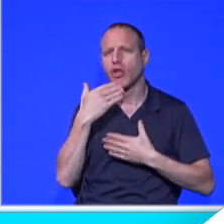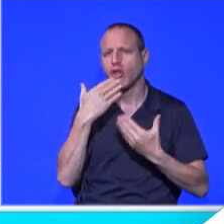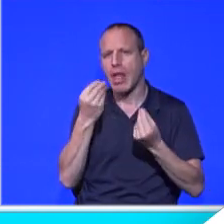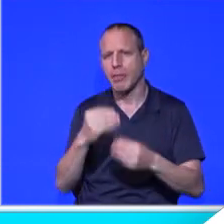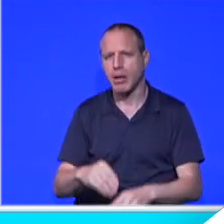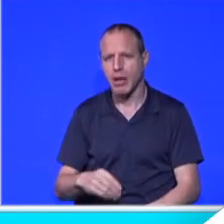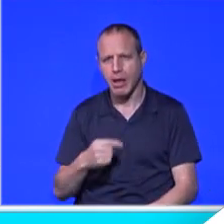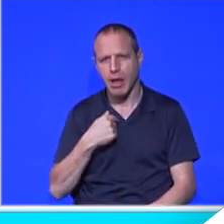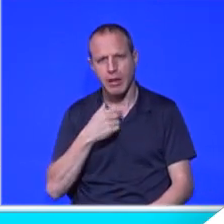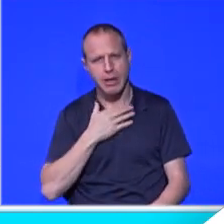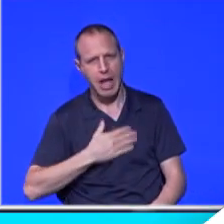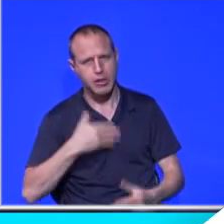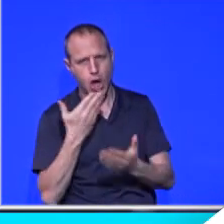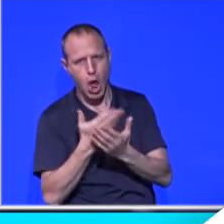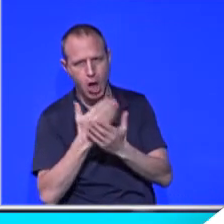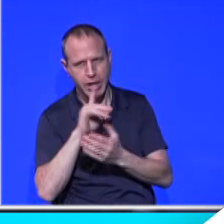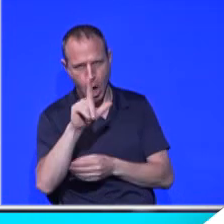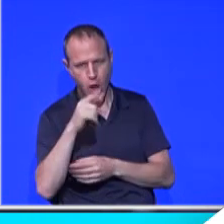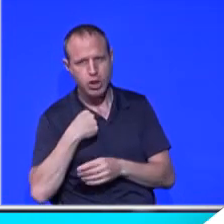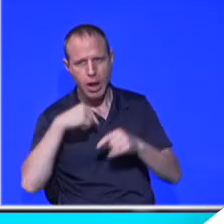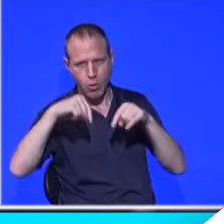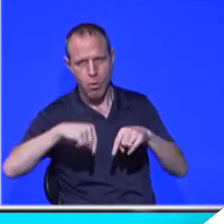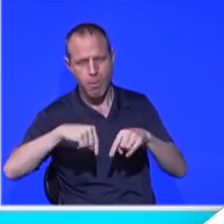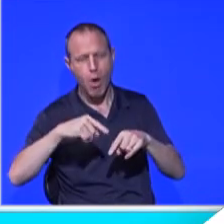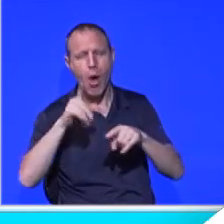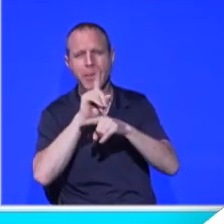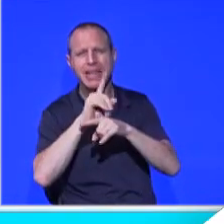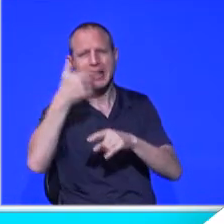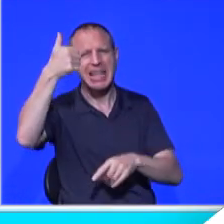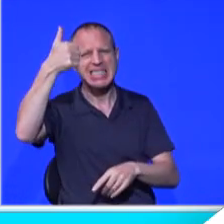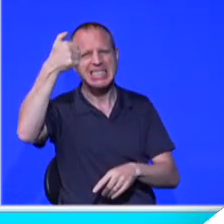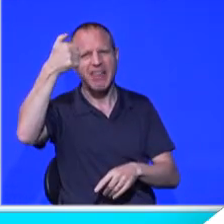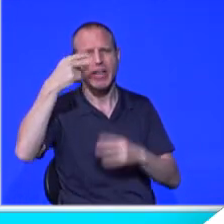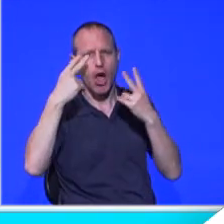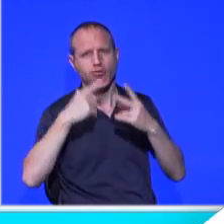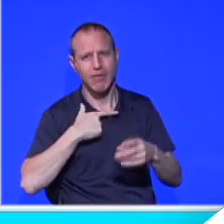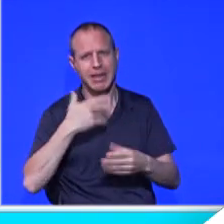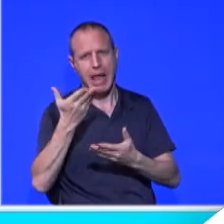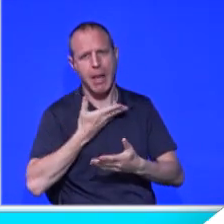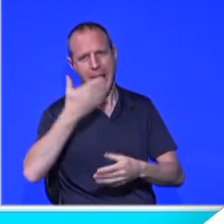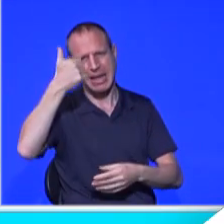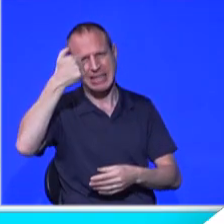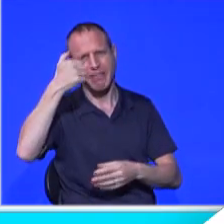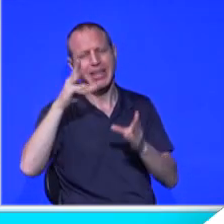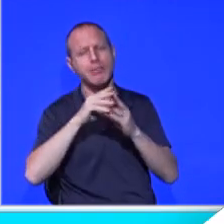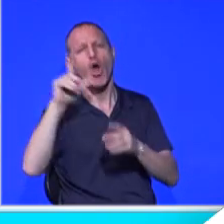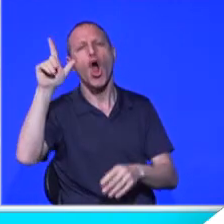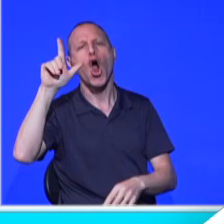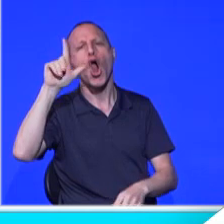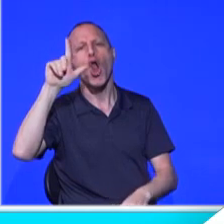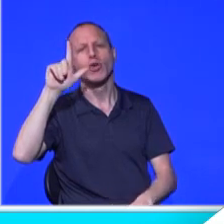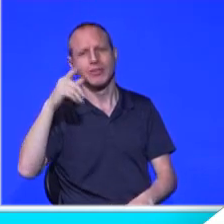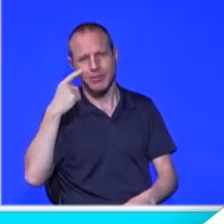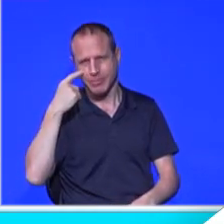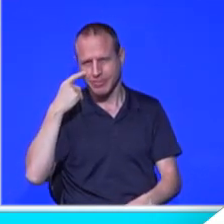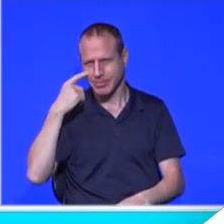רבה. אני רק רציתי להוכיח לו, שבאמת אנחנו פה בעידן הסלפי, נורא חשוב לי לקבל סלפי עכשיו עם לוסי. נו הנה, בבקשה,